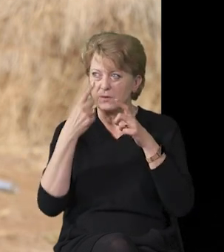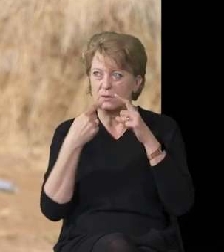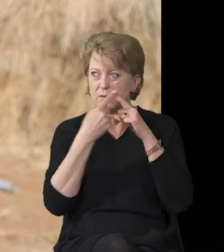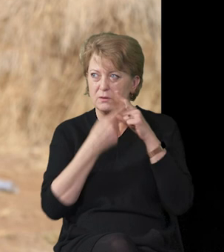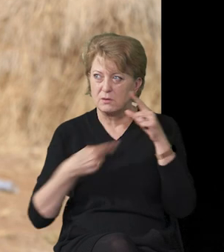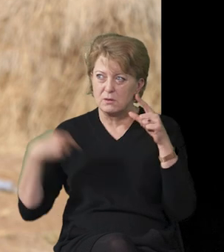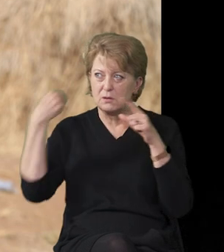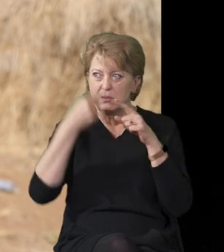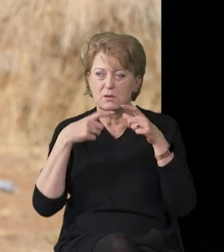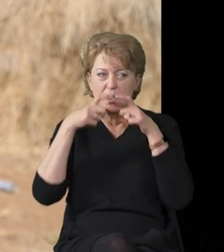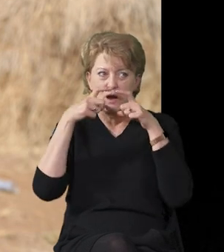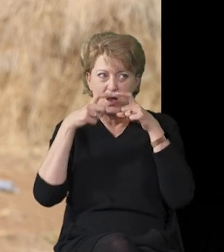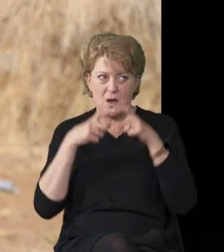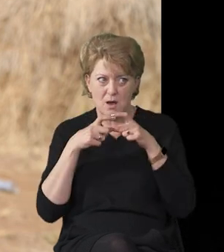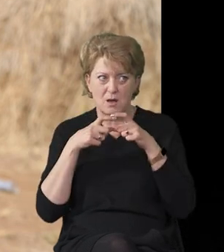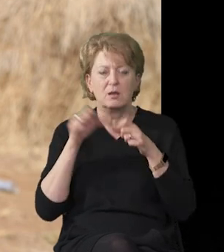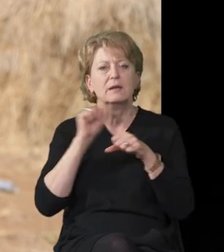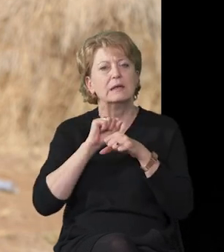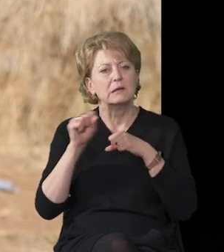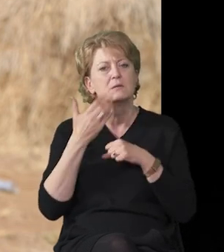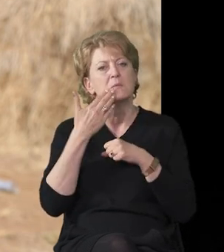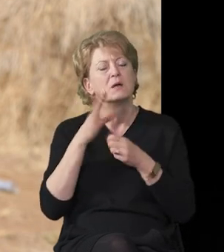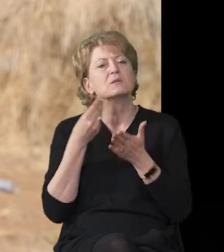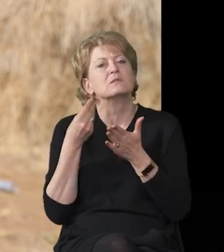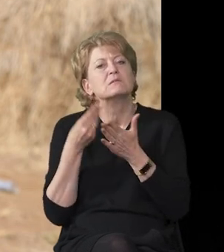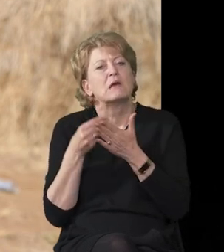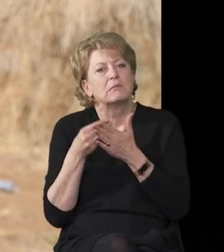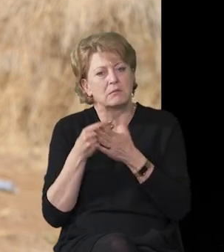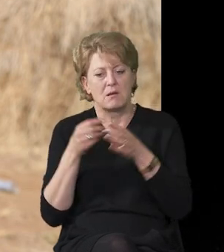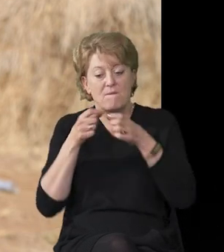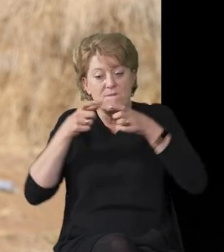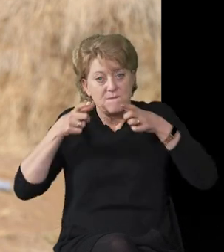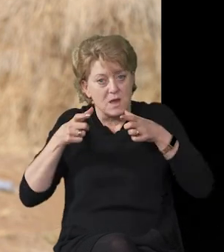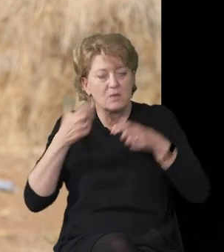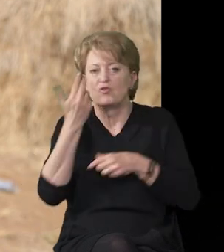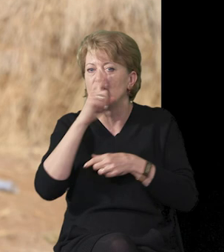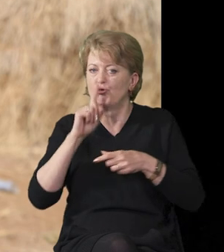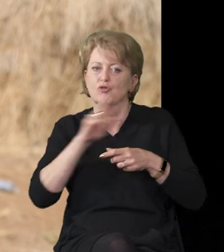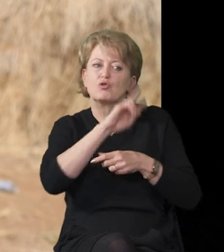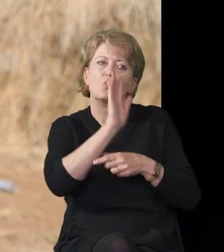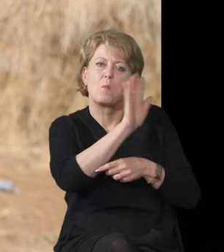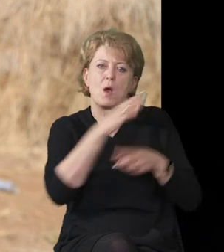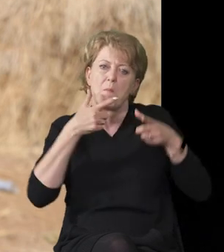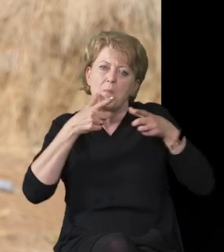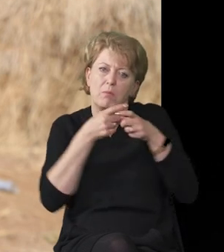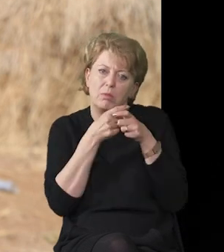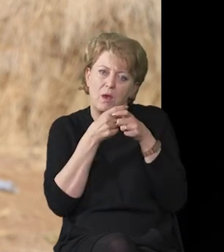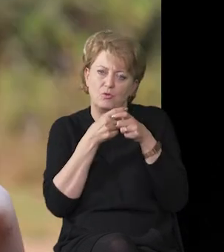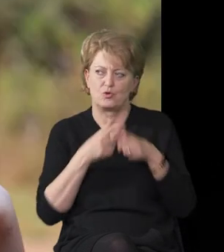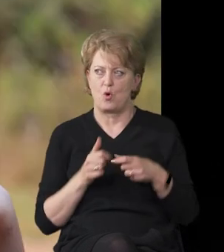wielki krążek, oczywiście jest bardziej cenna od tej, która ma tę wargę mniejszą.